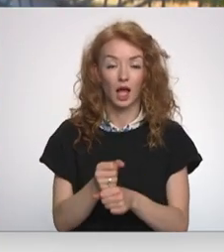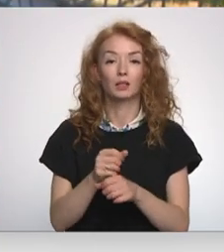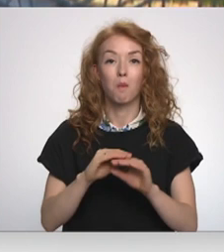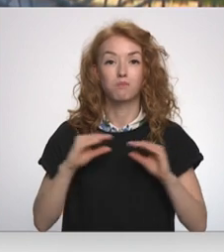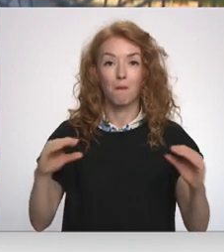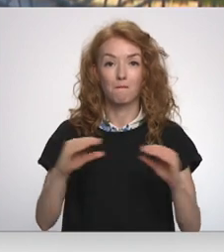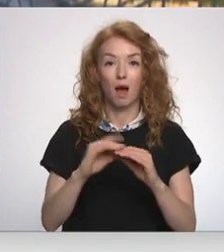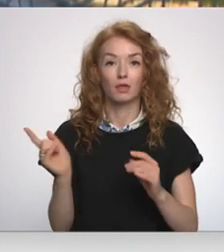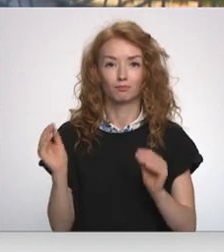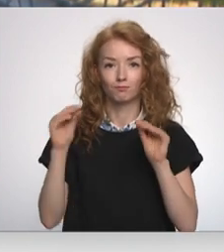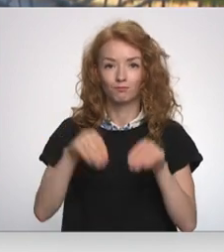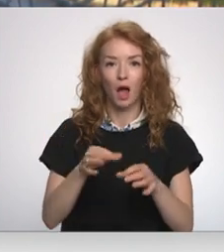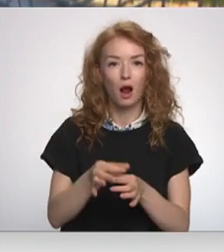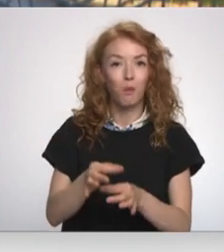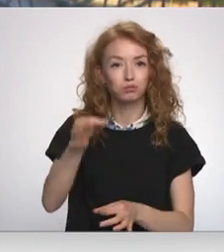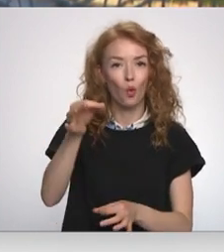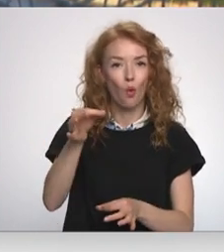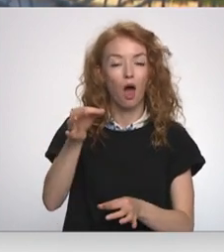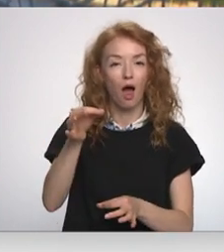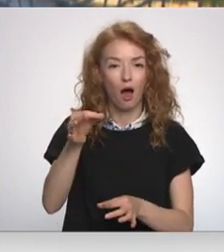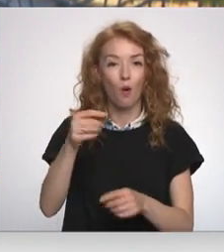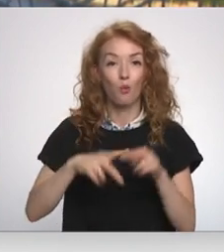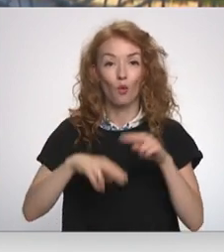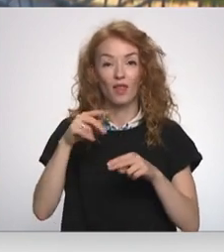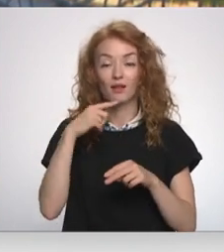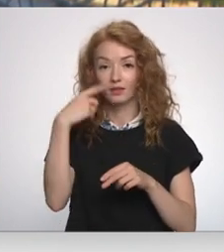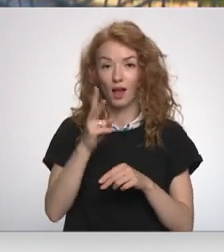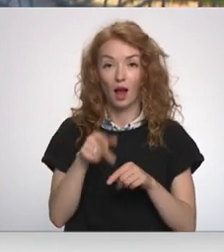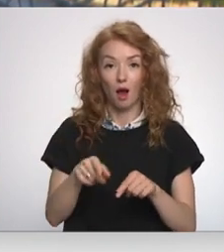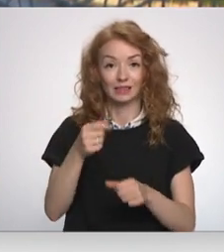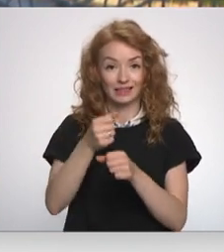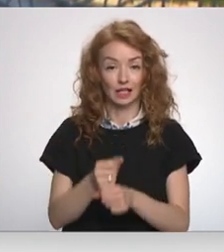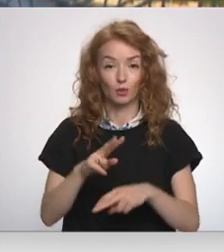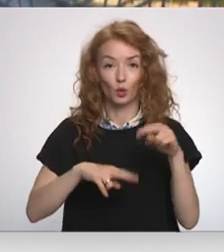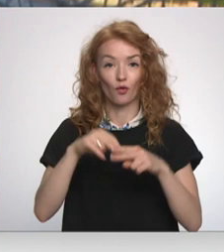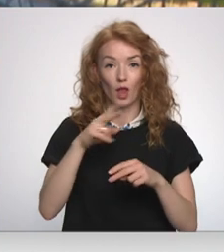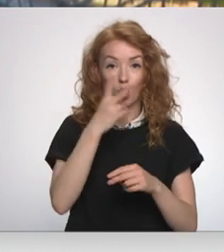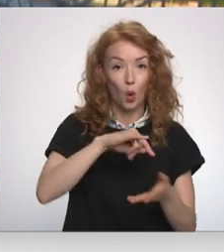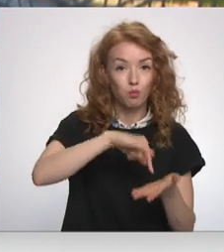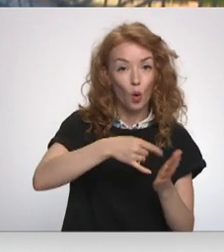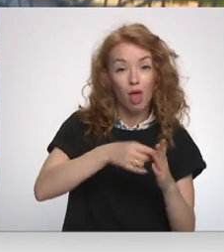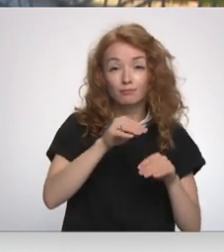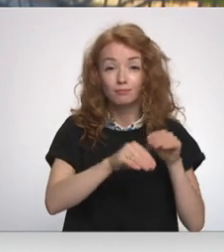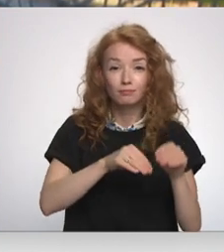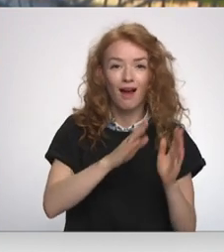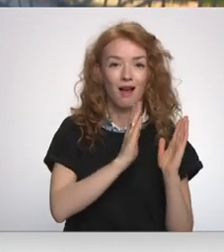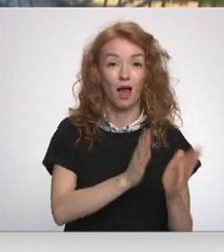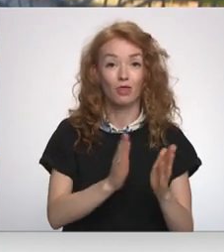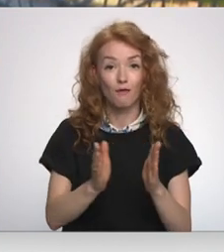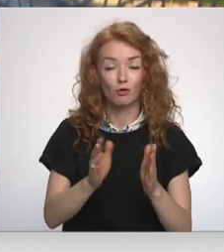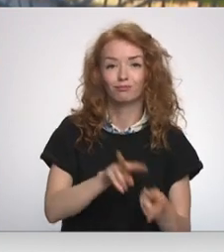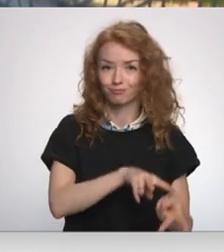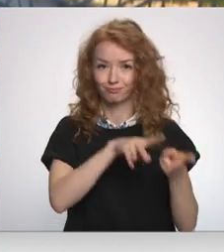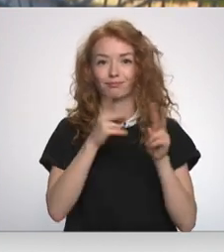iemūrēta laika kapsula. Būvnieks pauž, ka šajā brīdī stacijas būvniecība pāriet no projektēšanas un gatavošanās stadijas